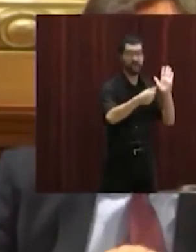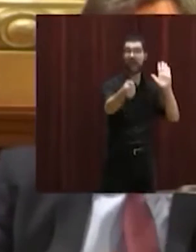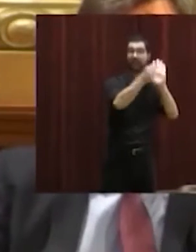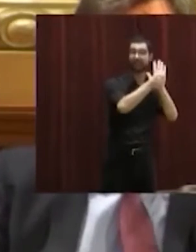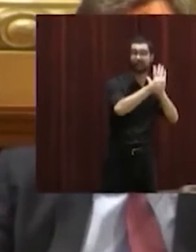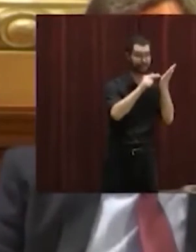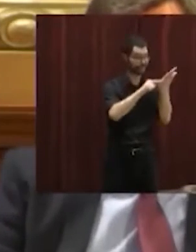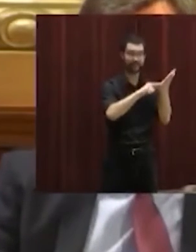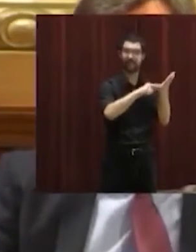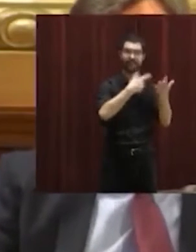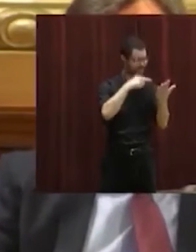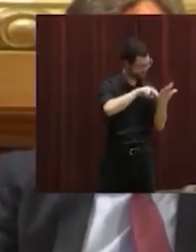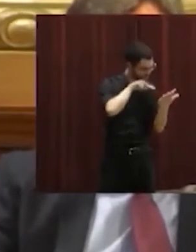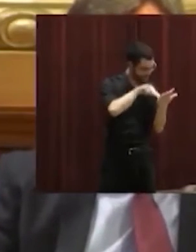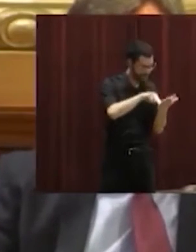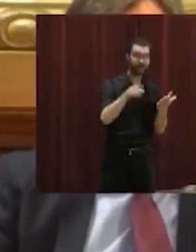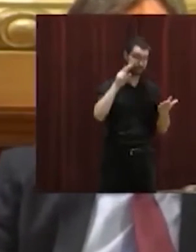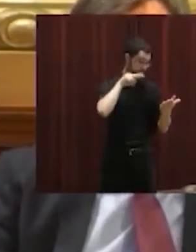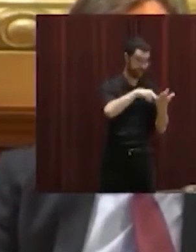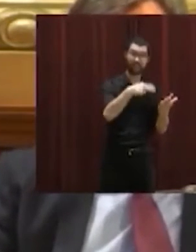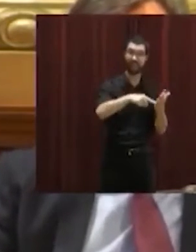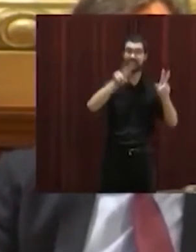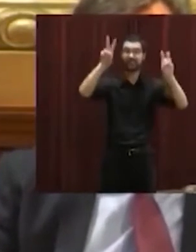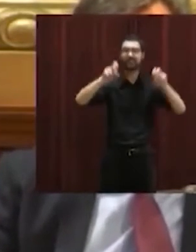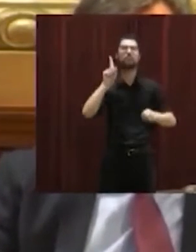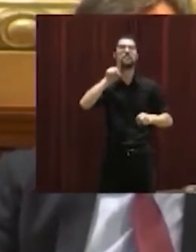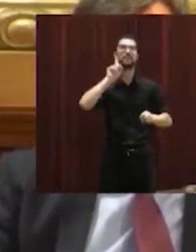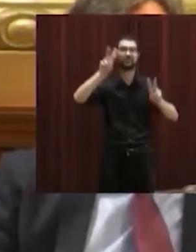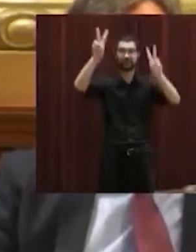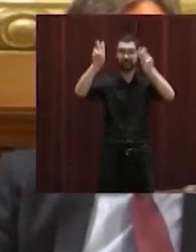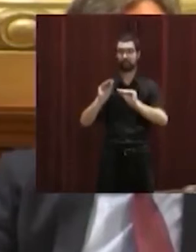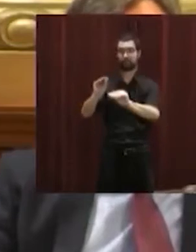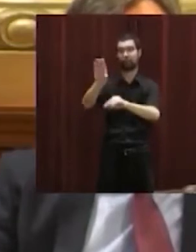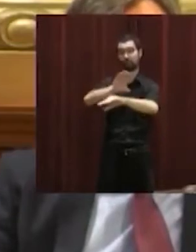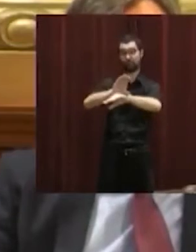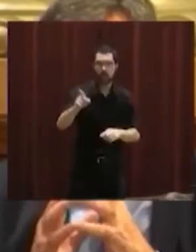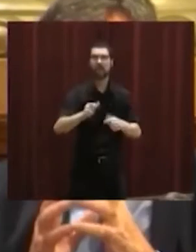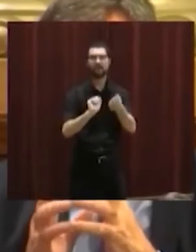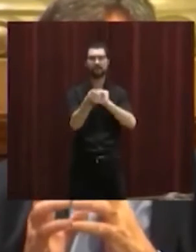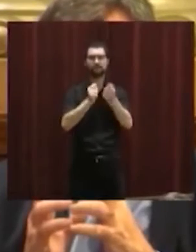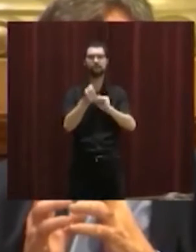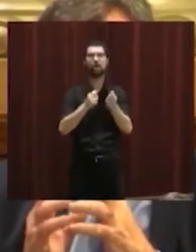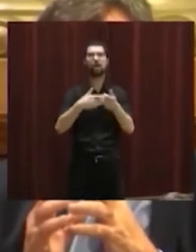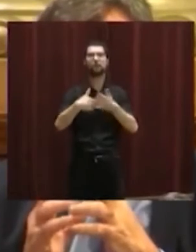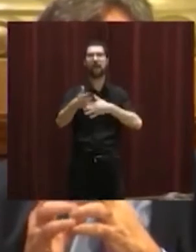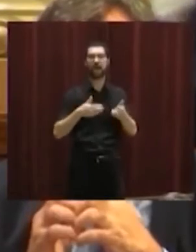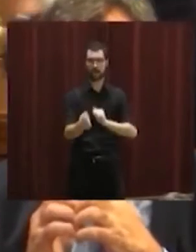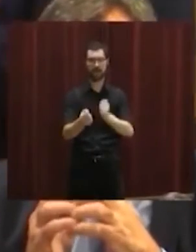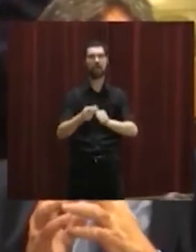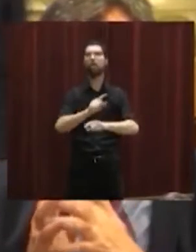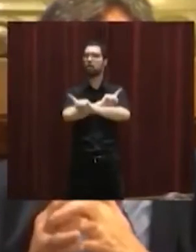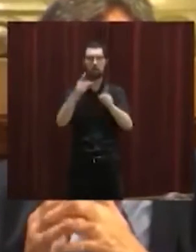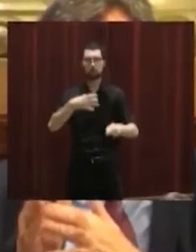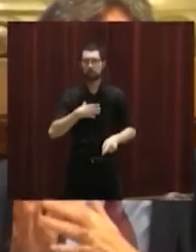De veres que si vol me passa el seu correu electrònic i li passaré. Molt acertat. Nosaltres li hem dit per activa i per passiva. I vostè donava excuses